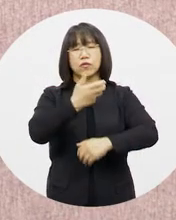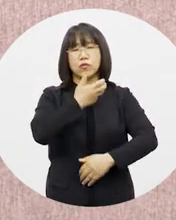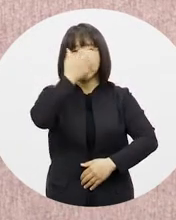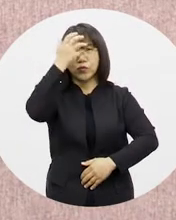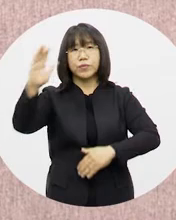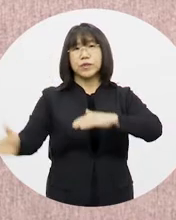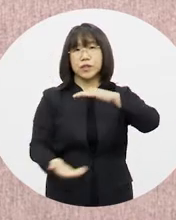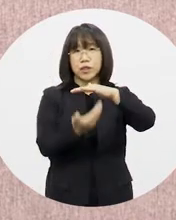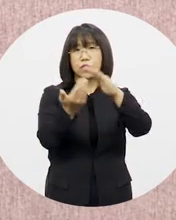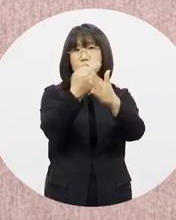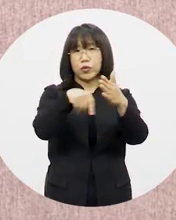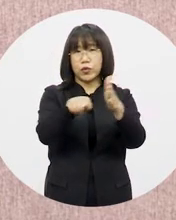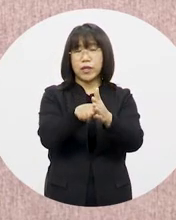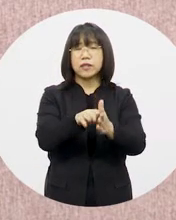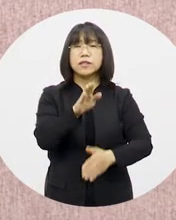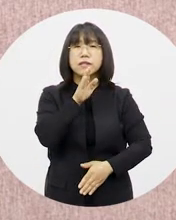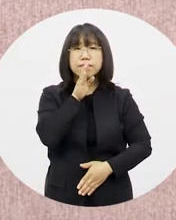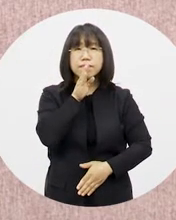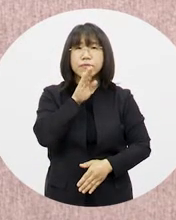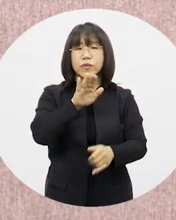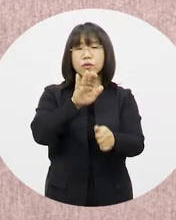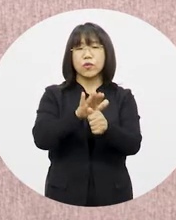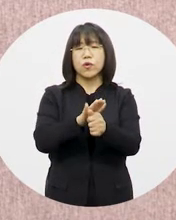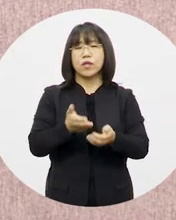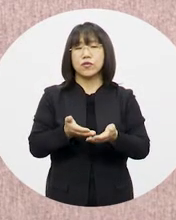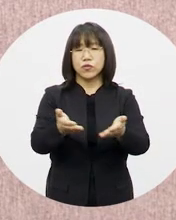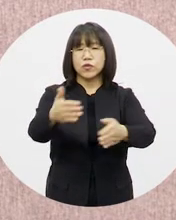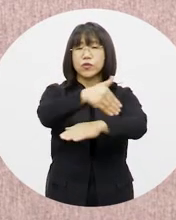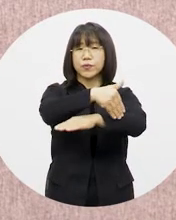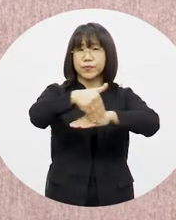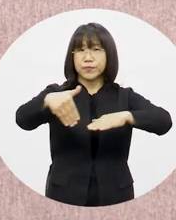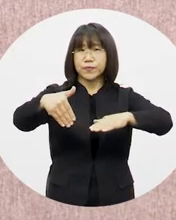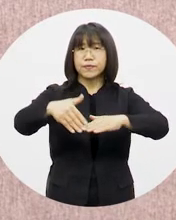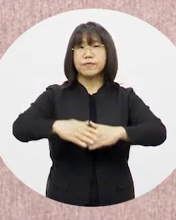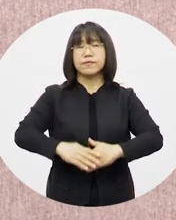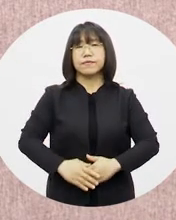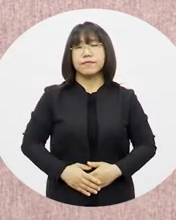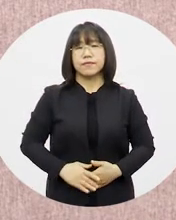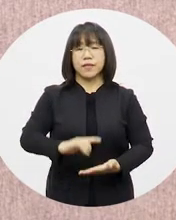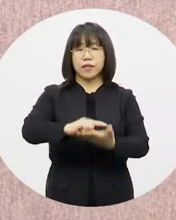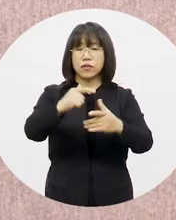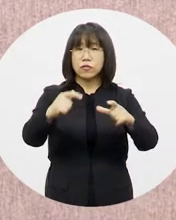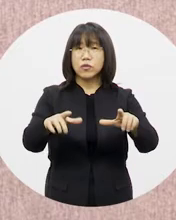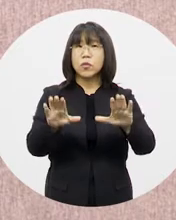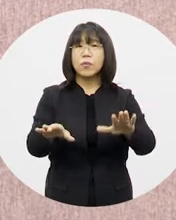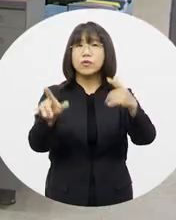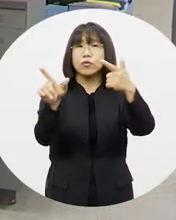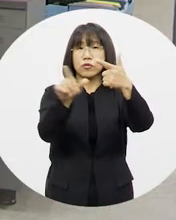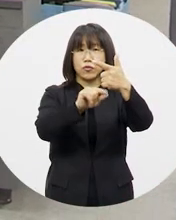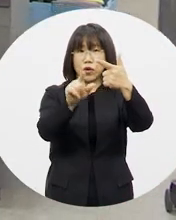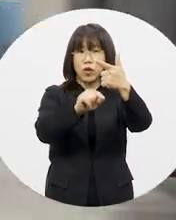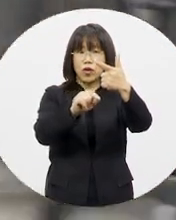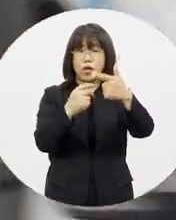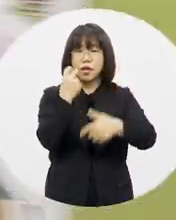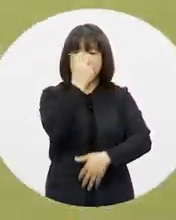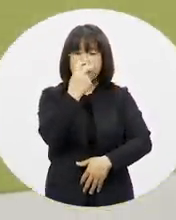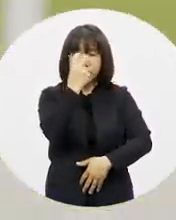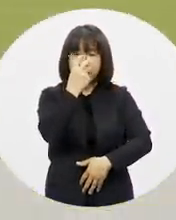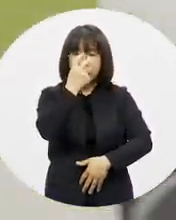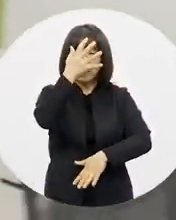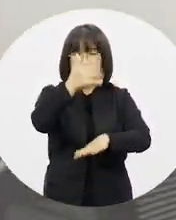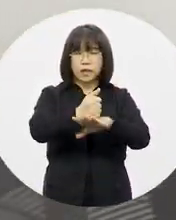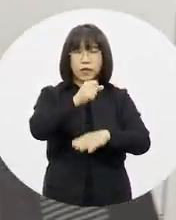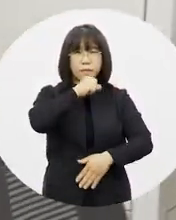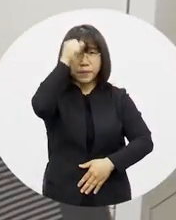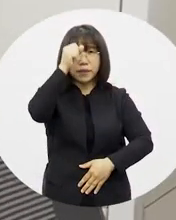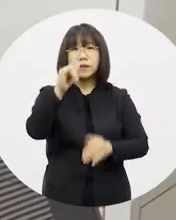앞으로도 청년들이 마음껏 꿈을 펼칠 수 있도록 실질적인 지원책을 강구해 나가겠습니다. 강서구는 오는 6월